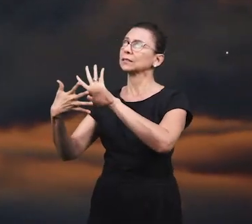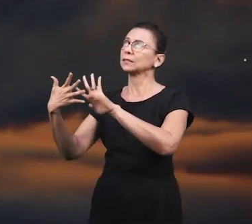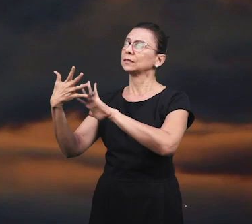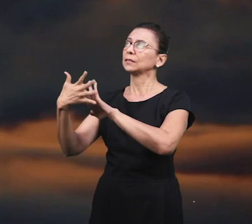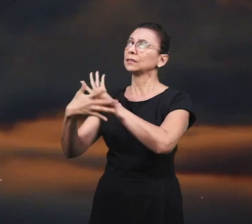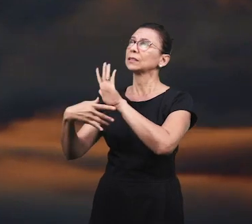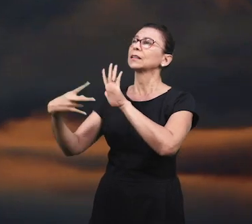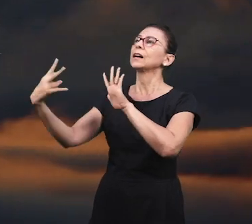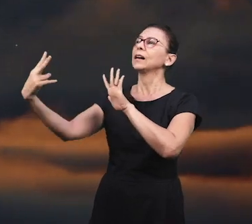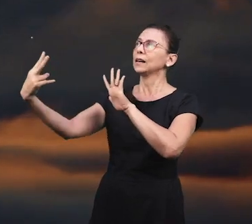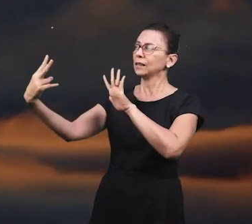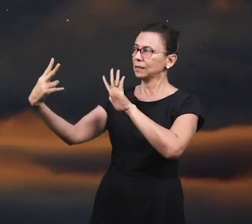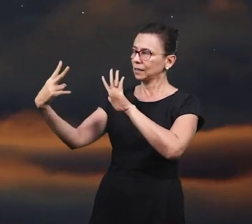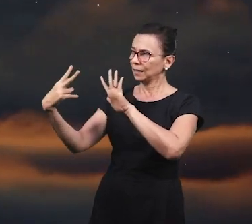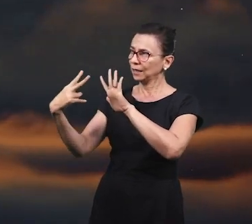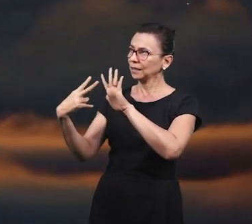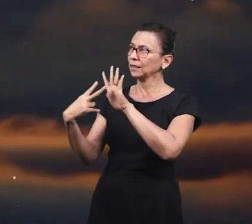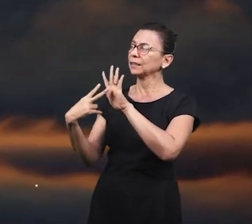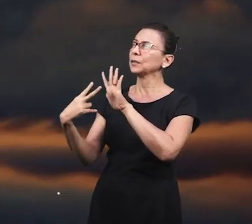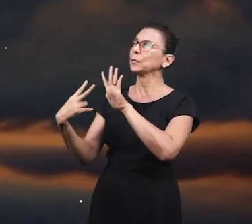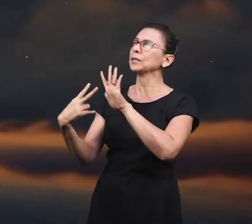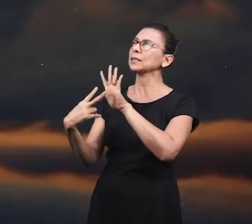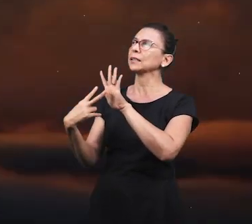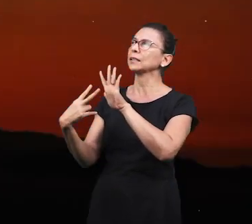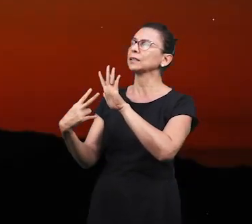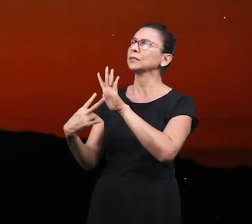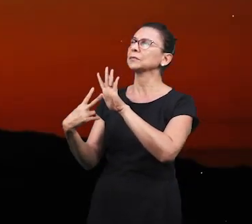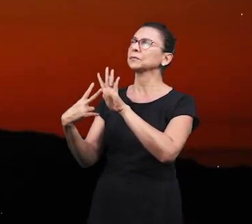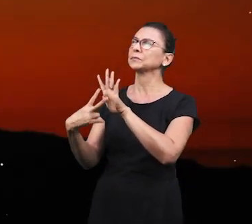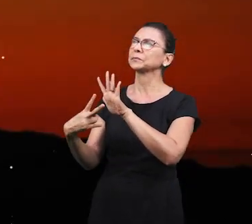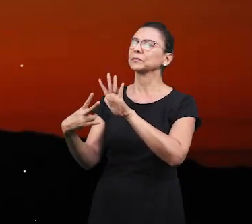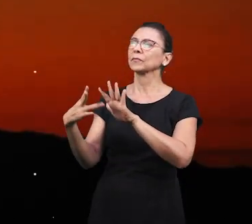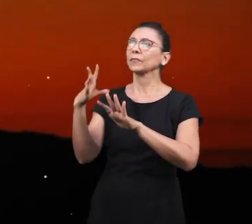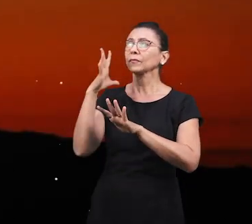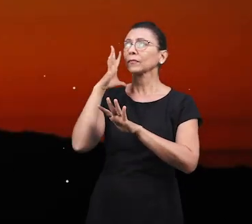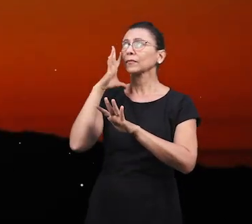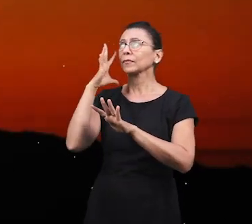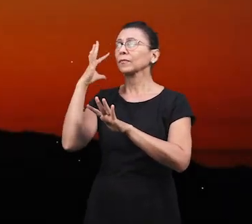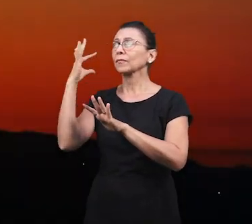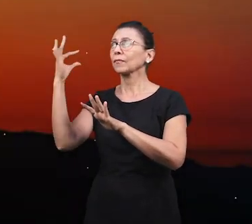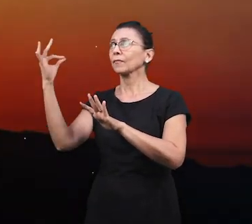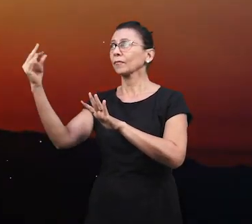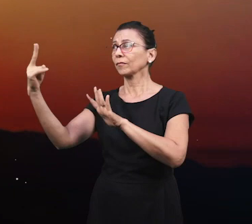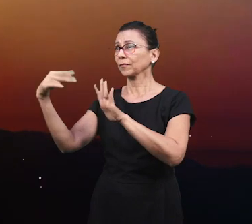Escuta-me, Senhor, inclina os teus